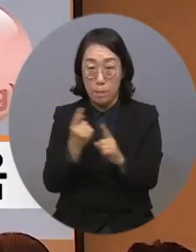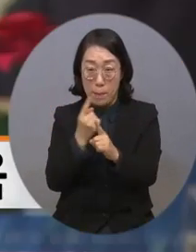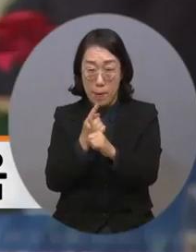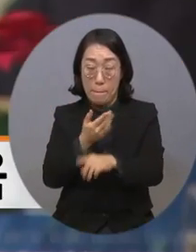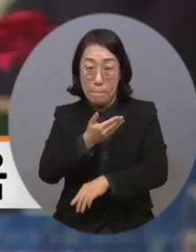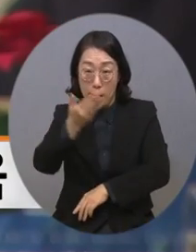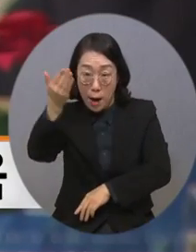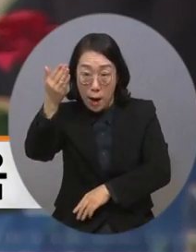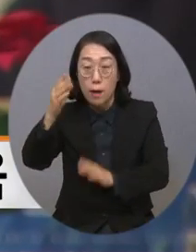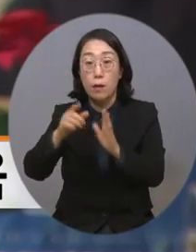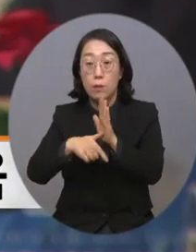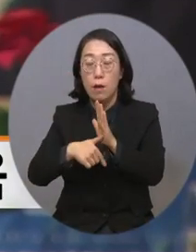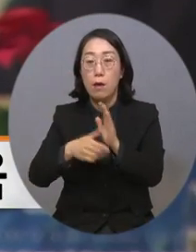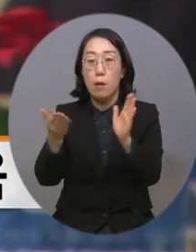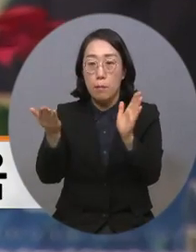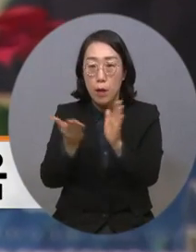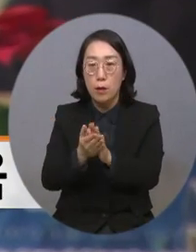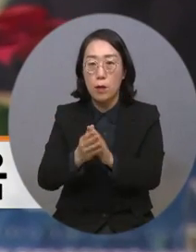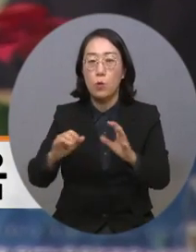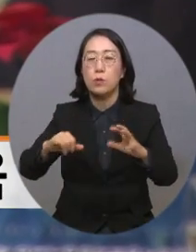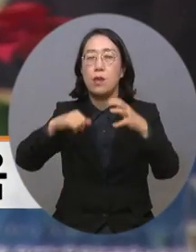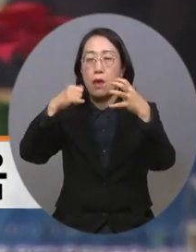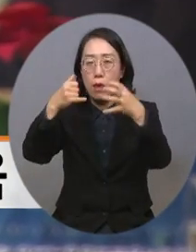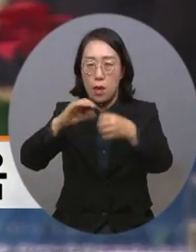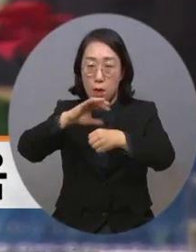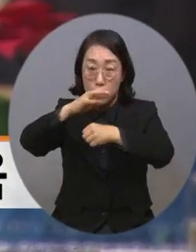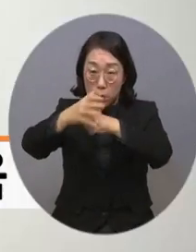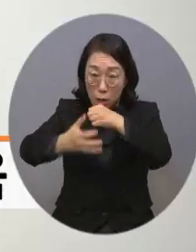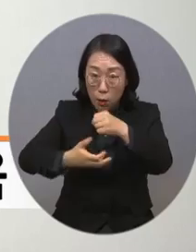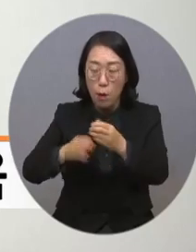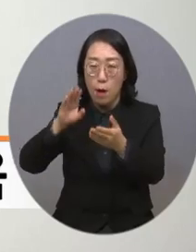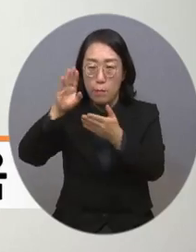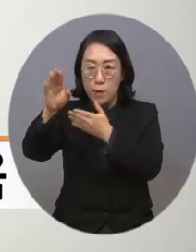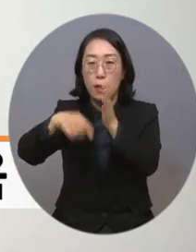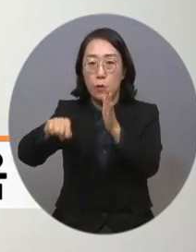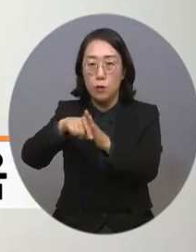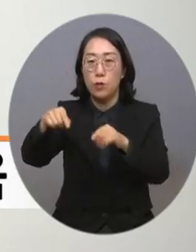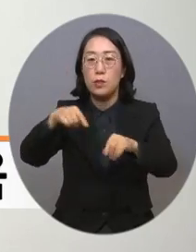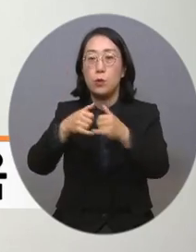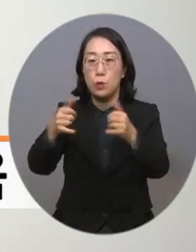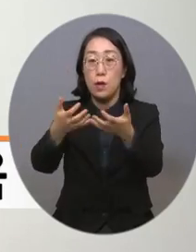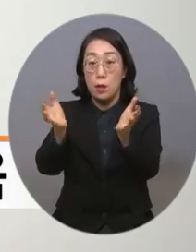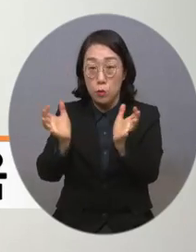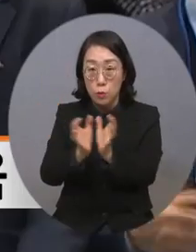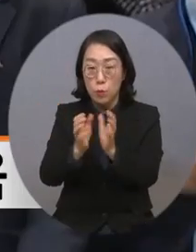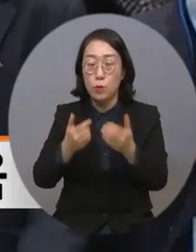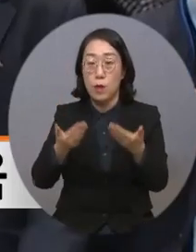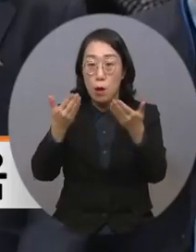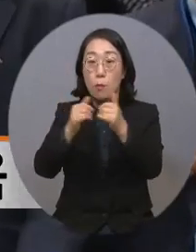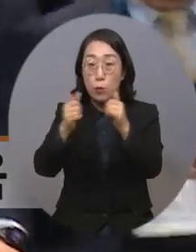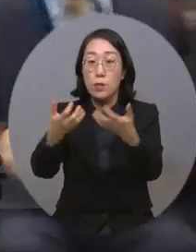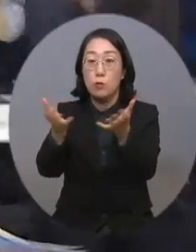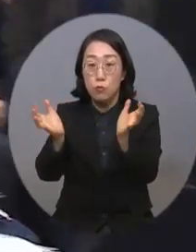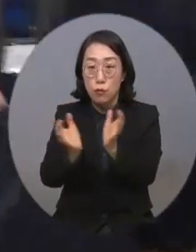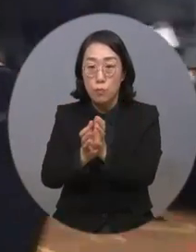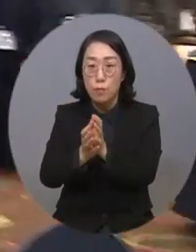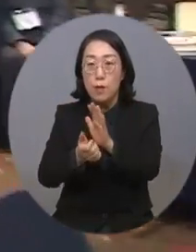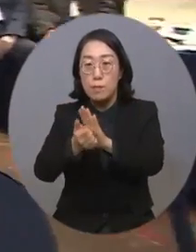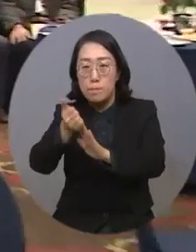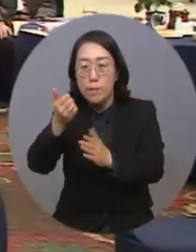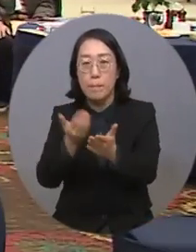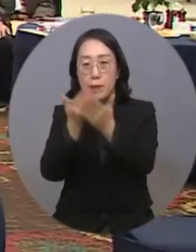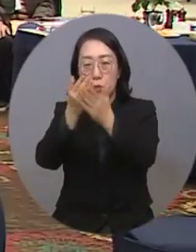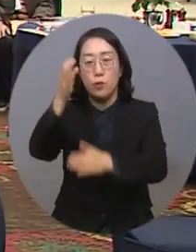맞아 세계와 미래를 향해 선도국가로 나아가는 지도자 그룹 자원봉사 포럼으로의 성장을 내다보고